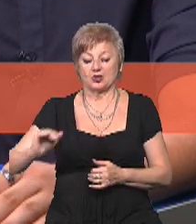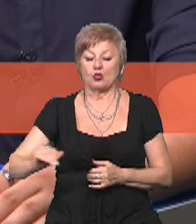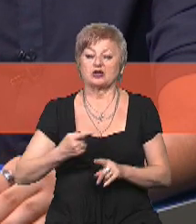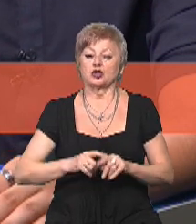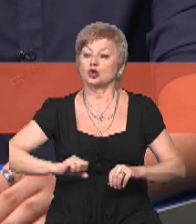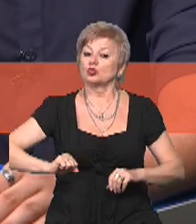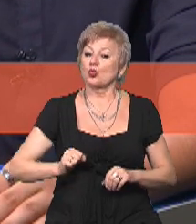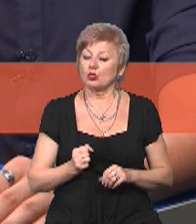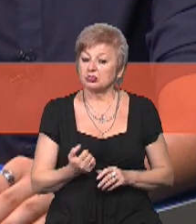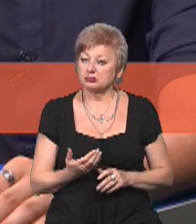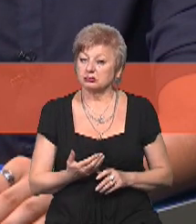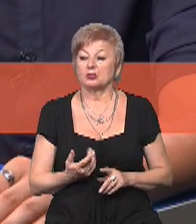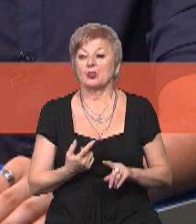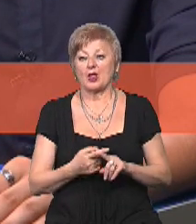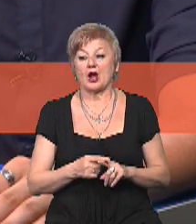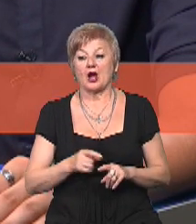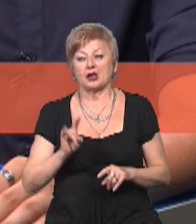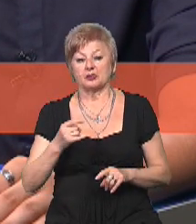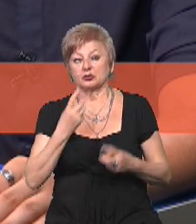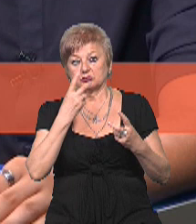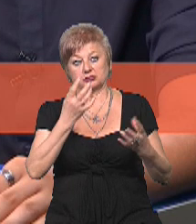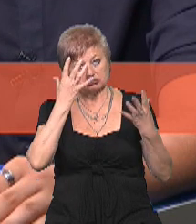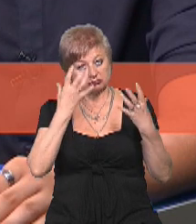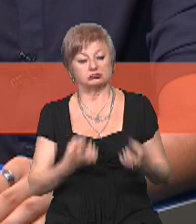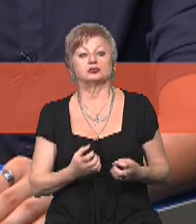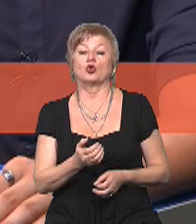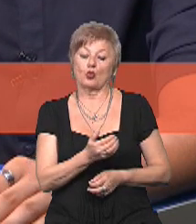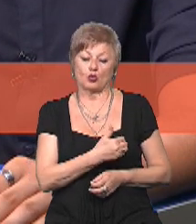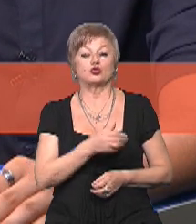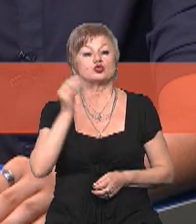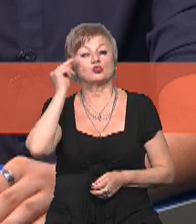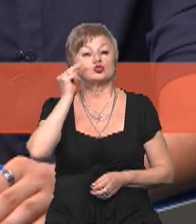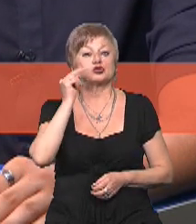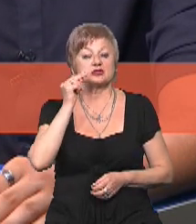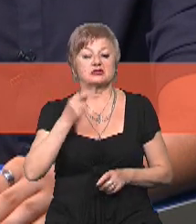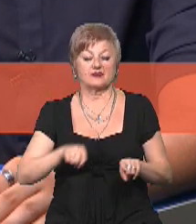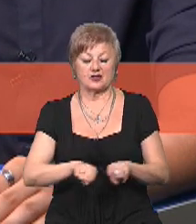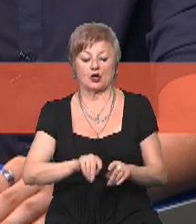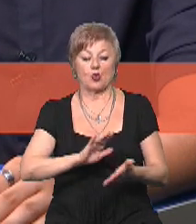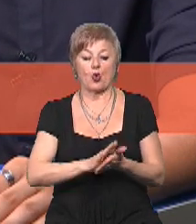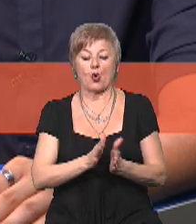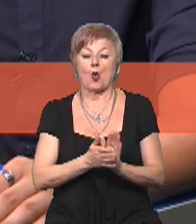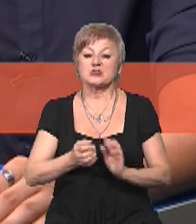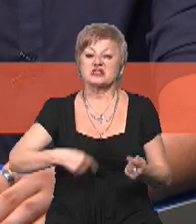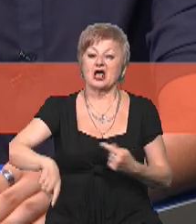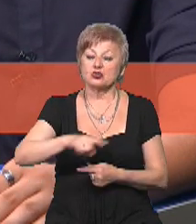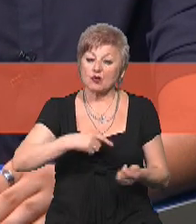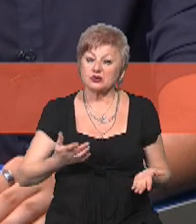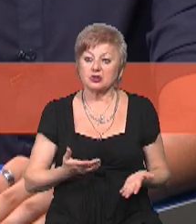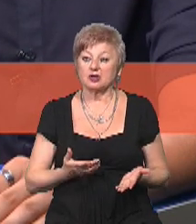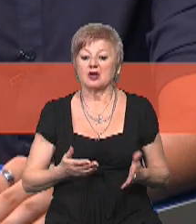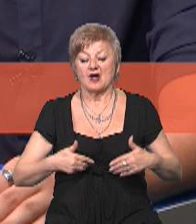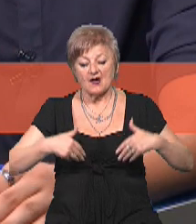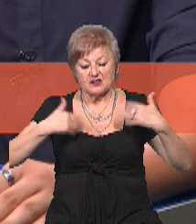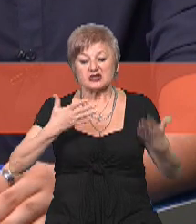І у дітей це викликає захоплення. Вони хочуть навчатись в такому середовищі, їм подобається, вони виказують